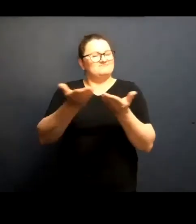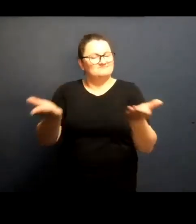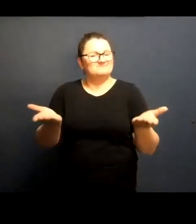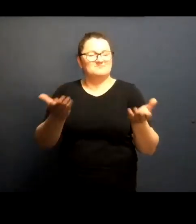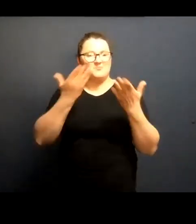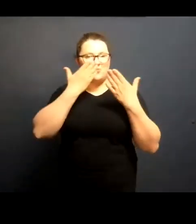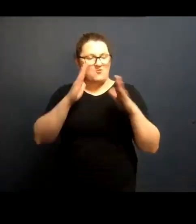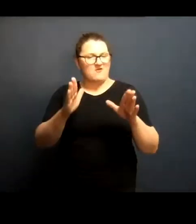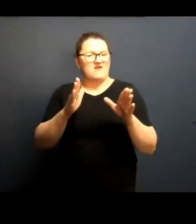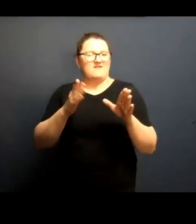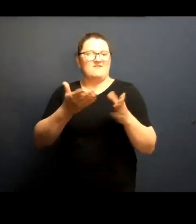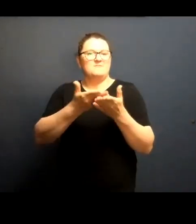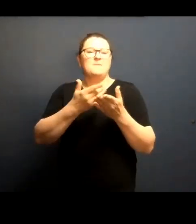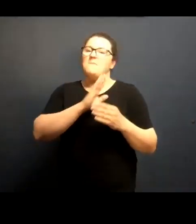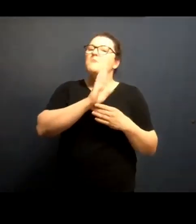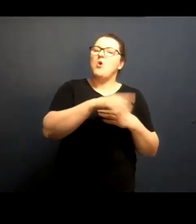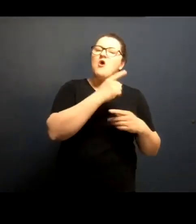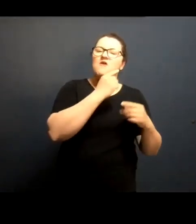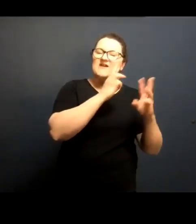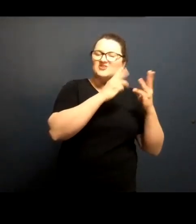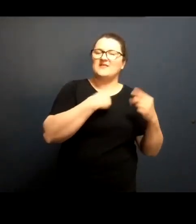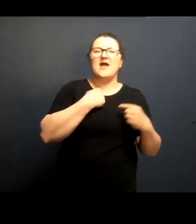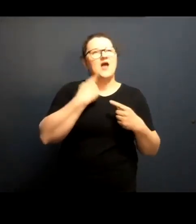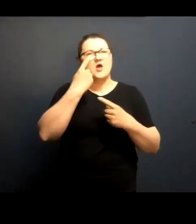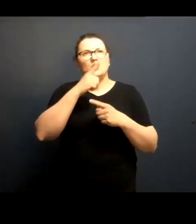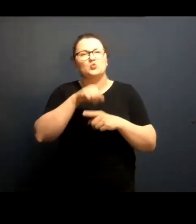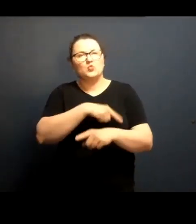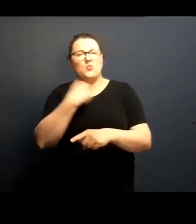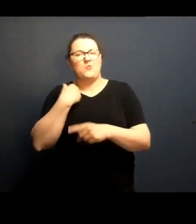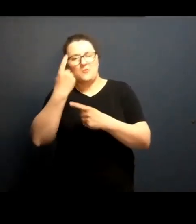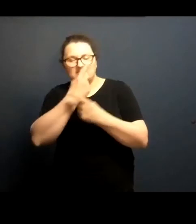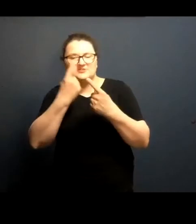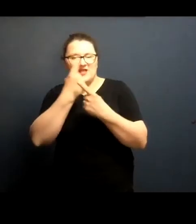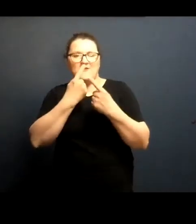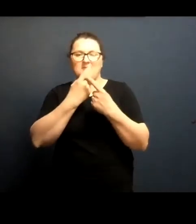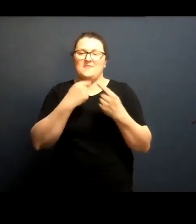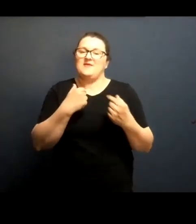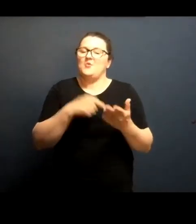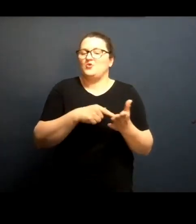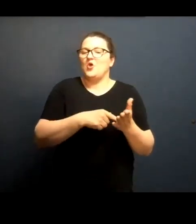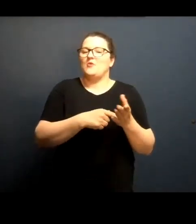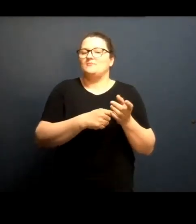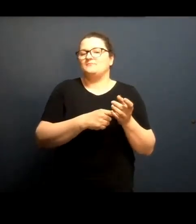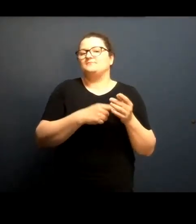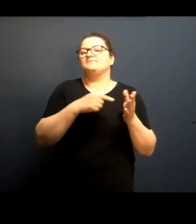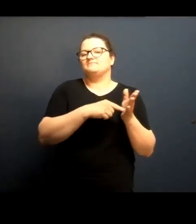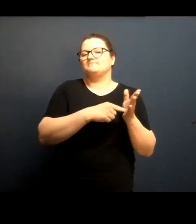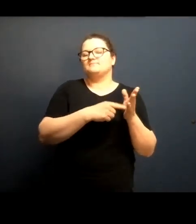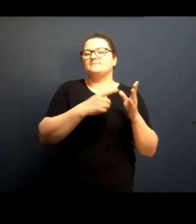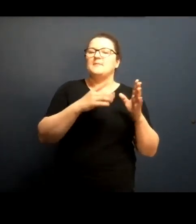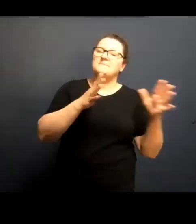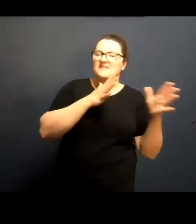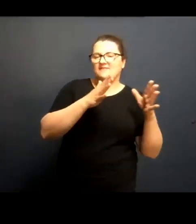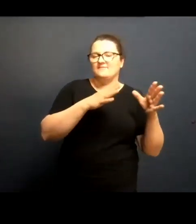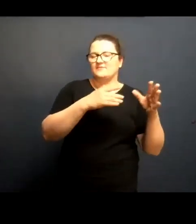warsztatach rzeczywiście bardzo długo myślałam o tych zestawach. Powtarzam, to są zestawy wyznaczone plus, minus przez same